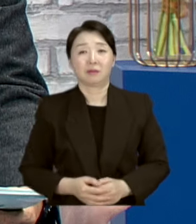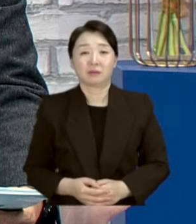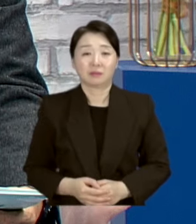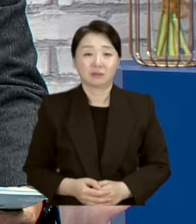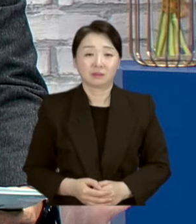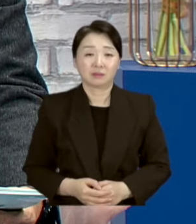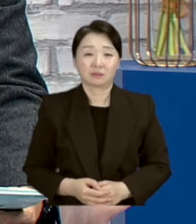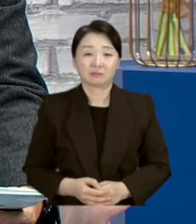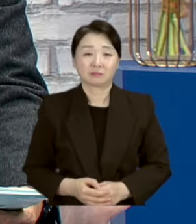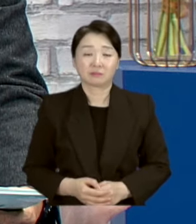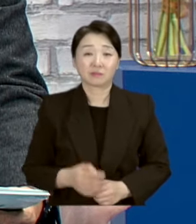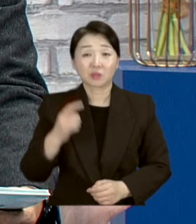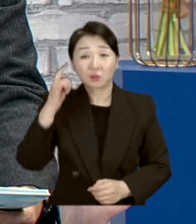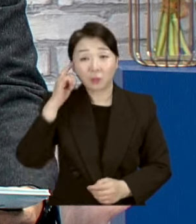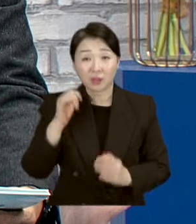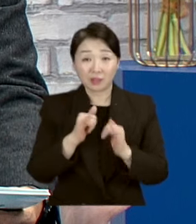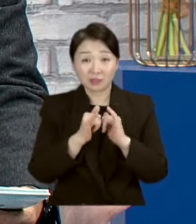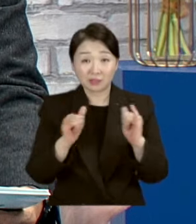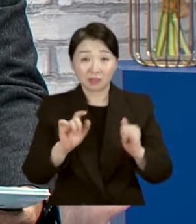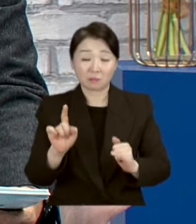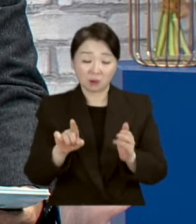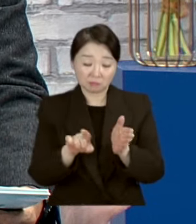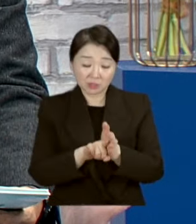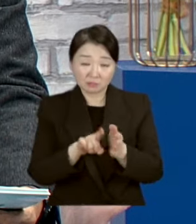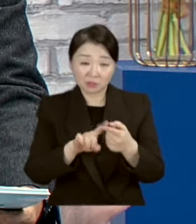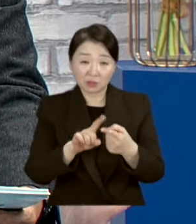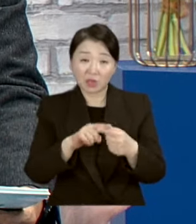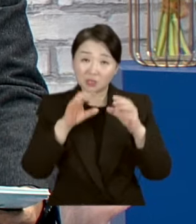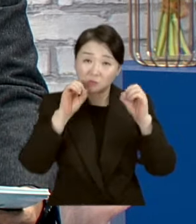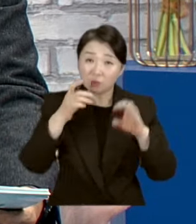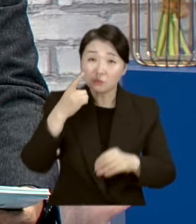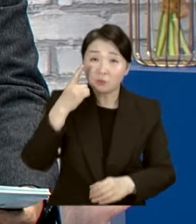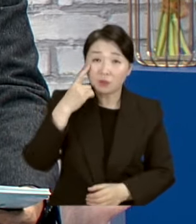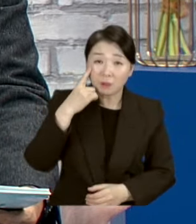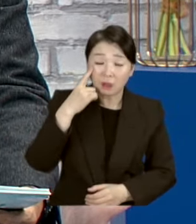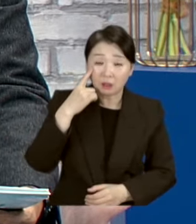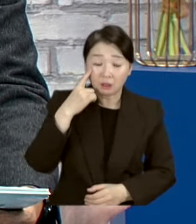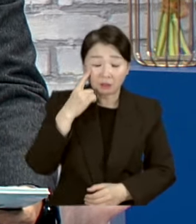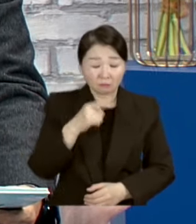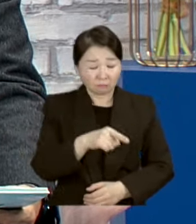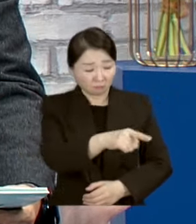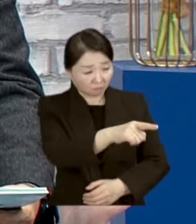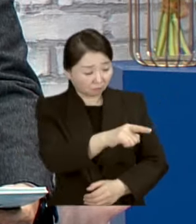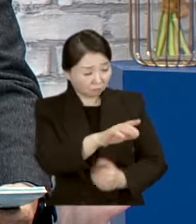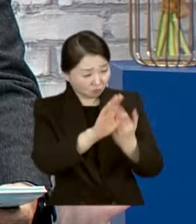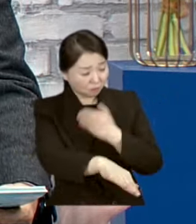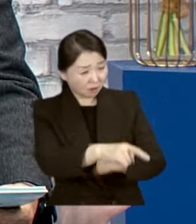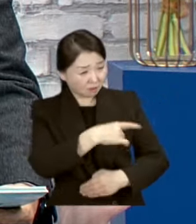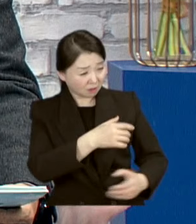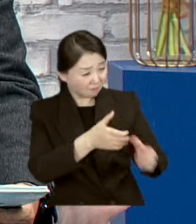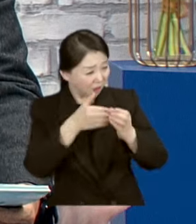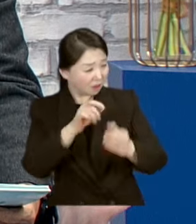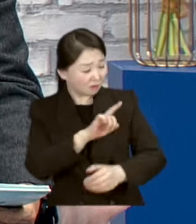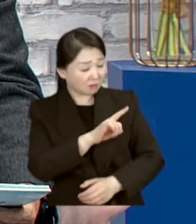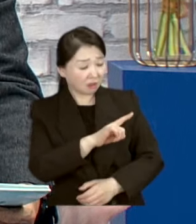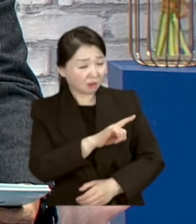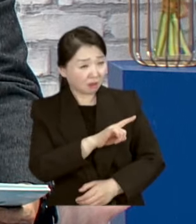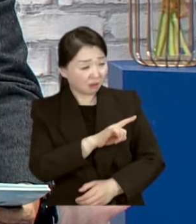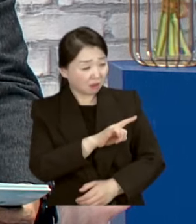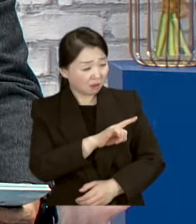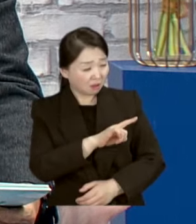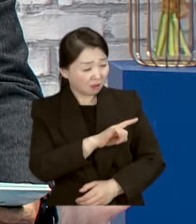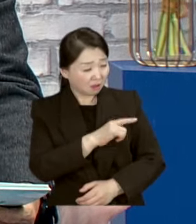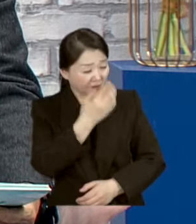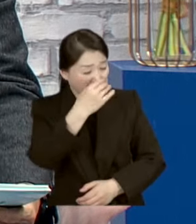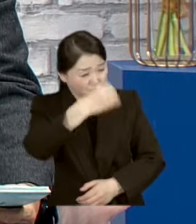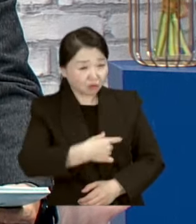사람이 아무리 이게 이제 그 신앙적으로 내가 전도를 하더라도 이 어린 것이 나한테 그렇게 대들고 그러면 모멸감 같은